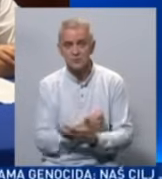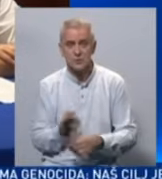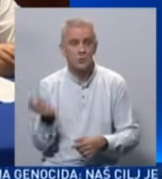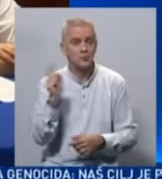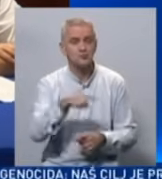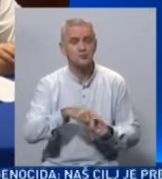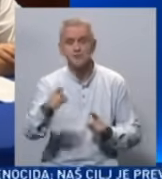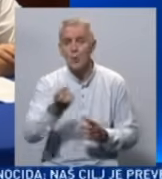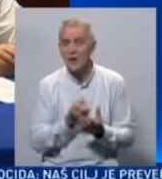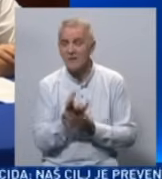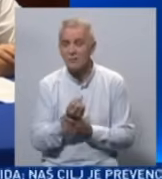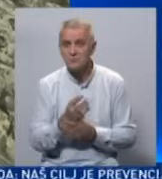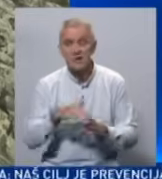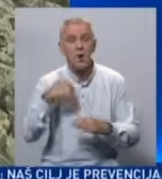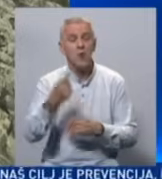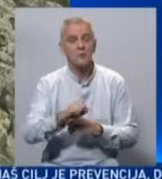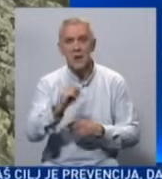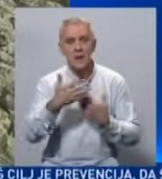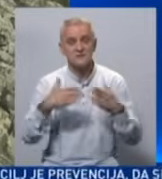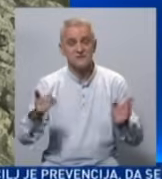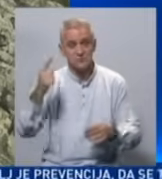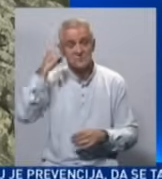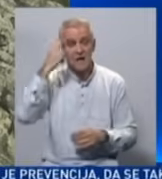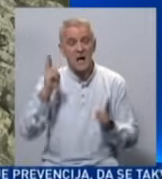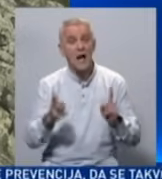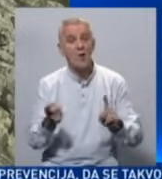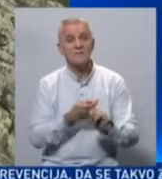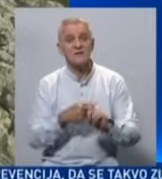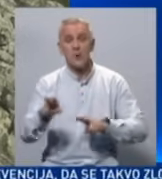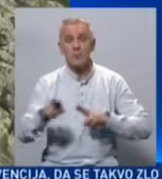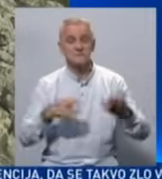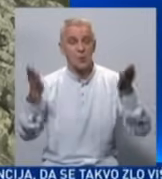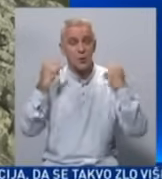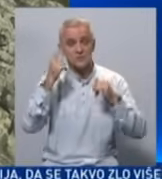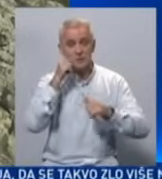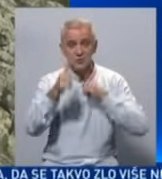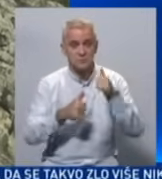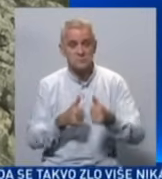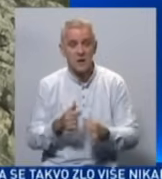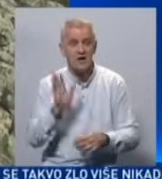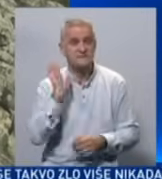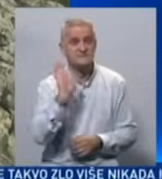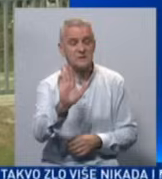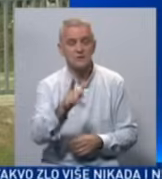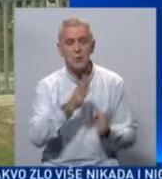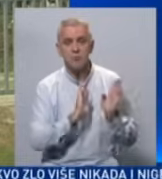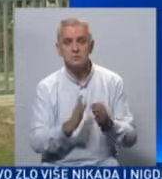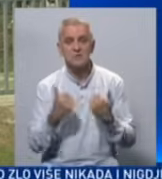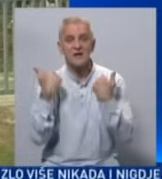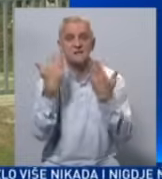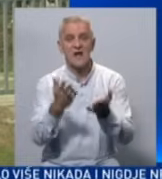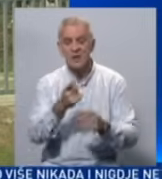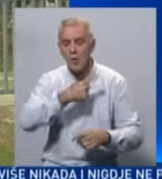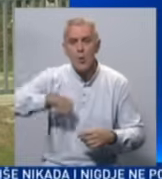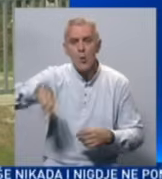traženih informacija, a onda su nezvanično saznali kako je Federalno ministarstvo okoliša i turizma zaustavilo postupak izdavanja